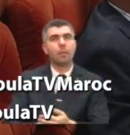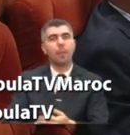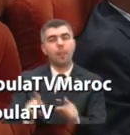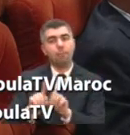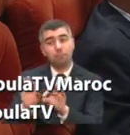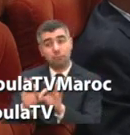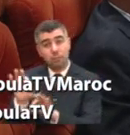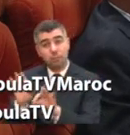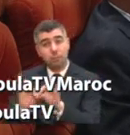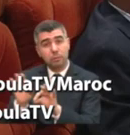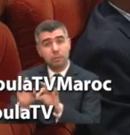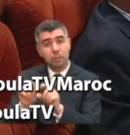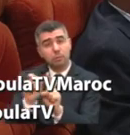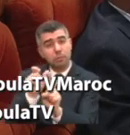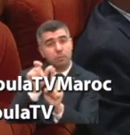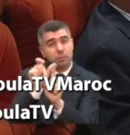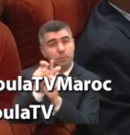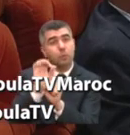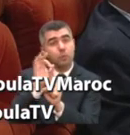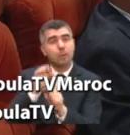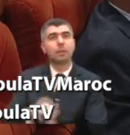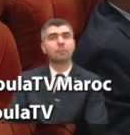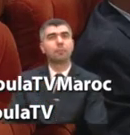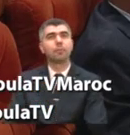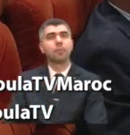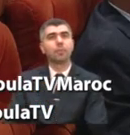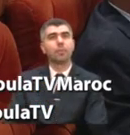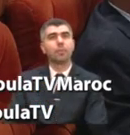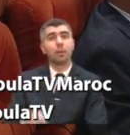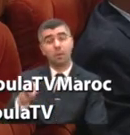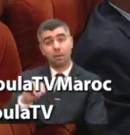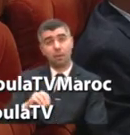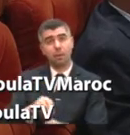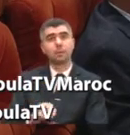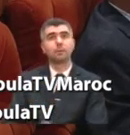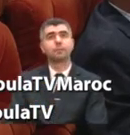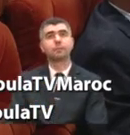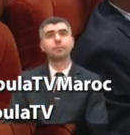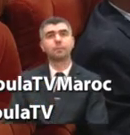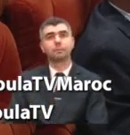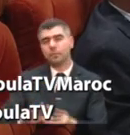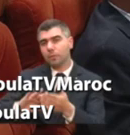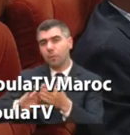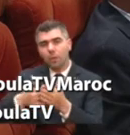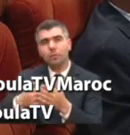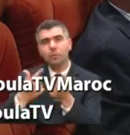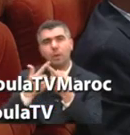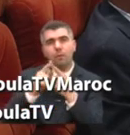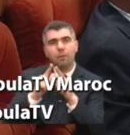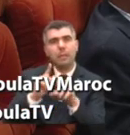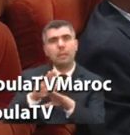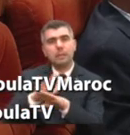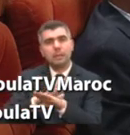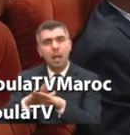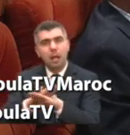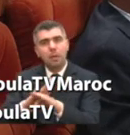لتتبع مستويات تنفيذها. من جهة أخرى أؤكد على أن جميع التشريعات الوطنية والسياسات